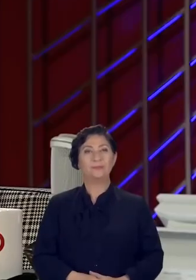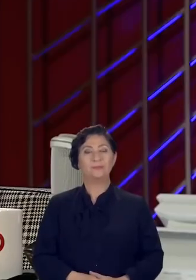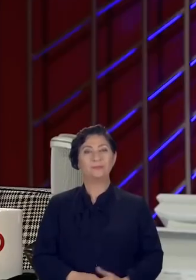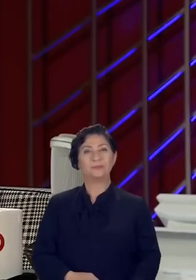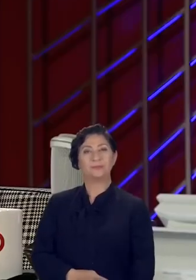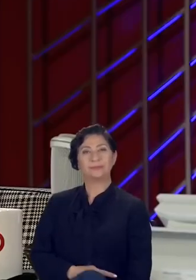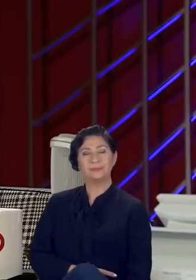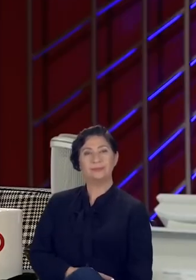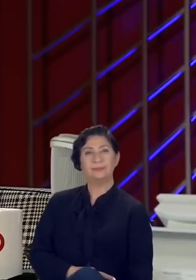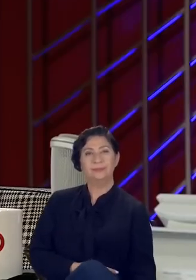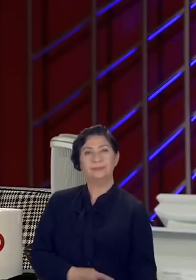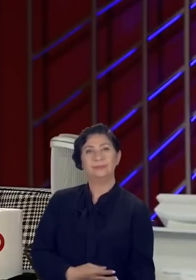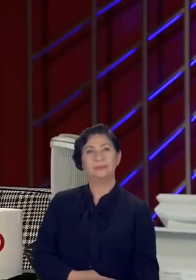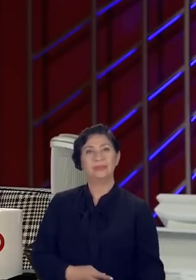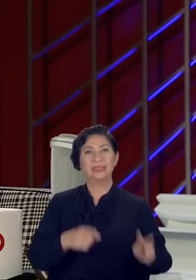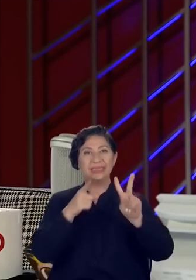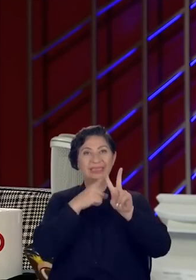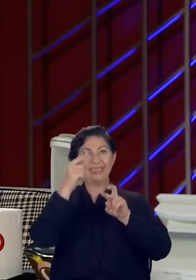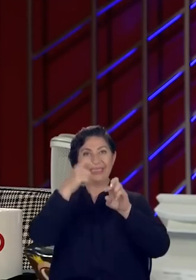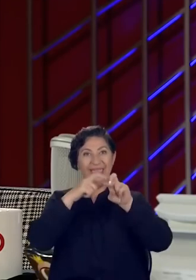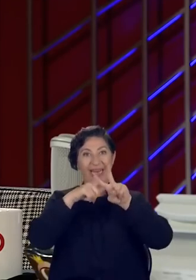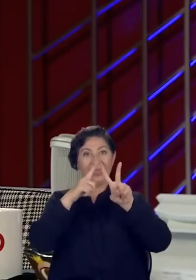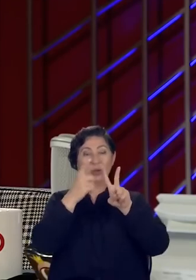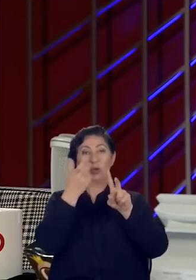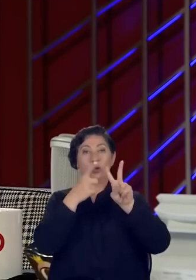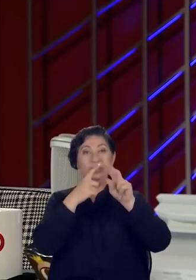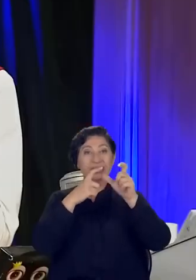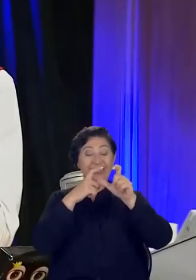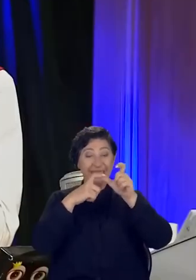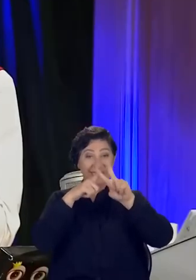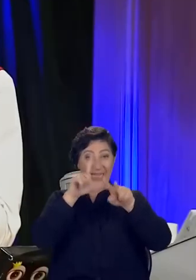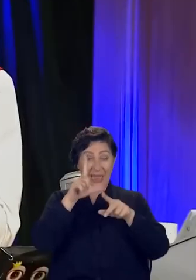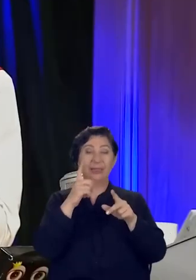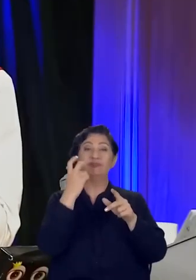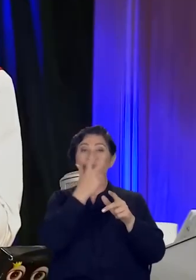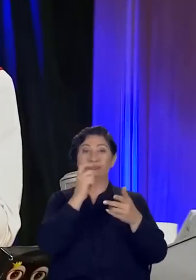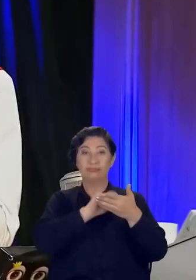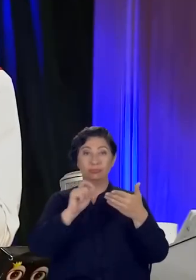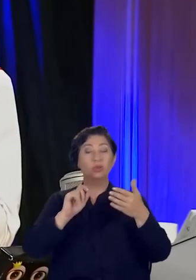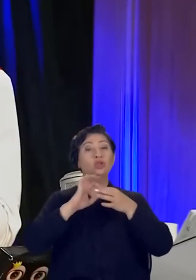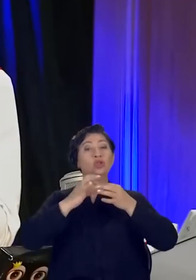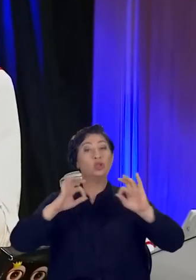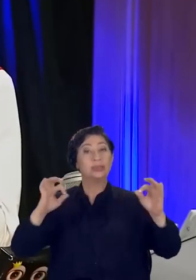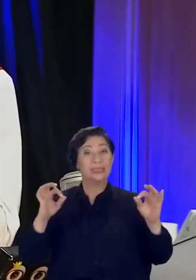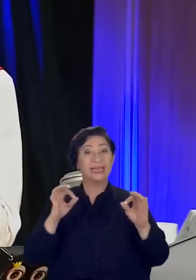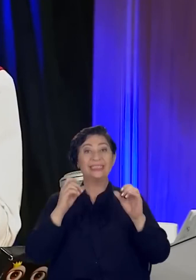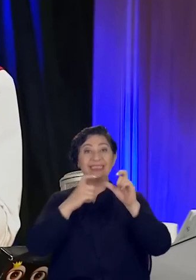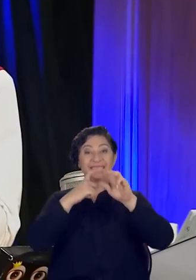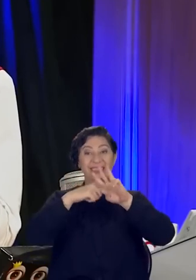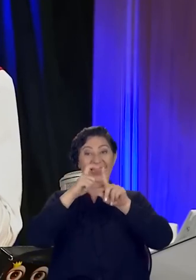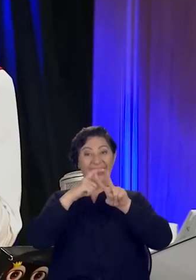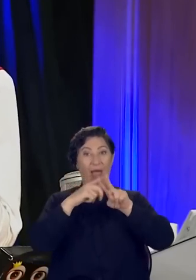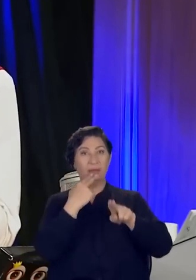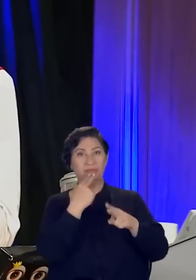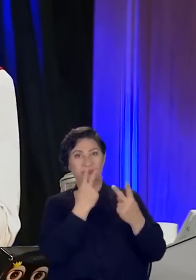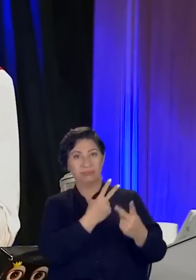Şimdi Nirhan Ünsal'ın bestesi. Nirhan Ünsal bestesi. Çok güzel. Sözler de Seda Akay'a